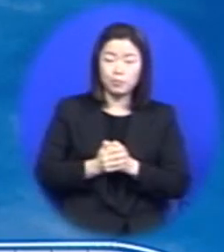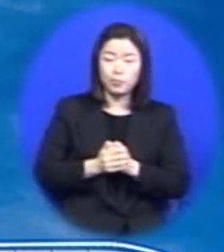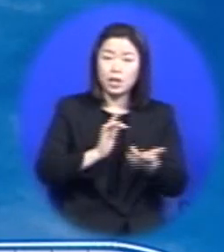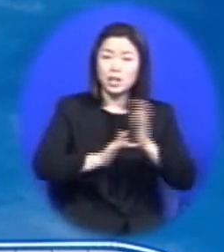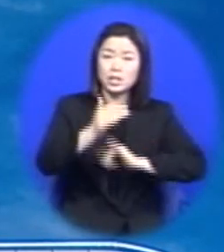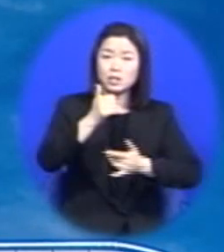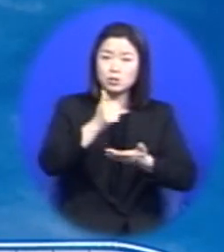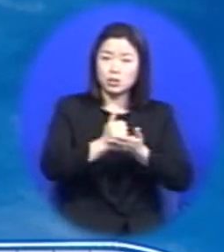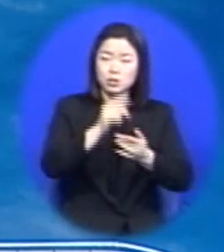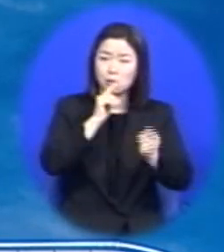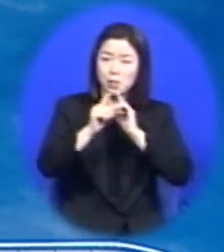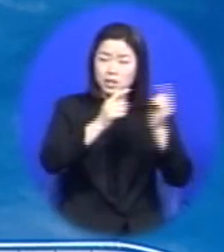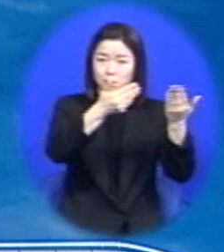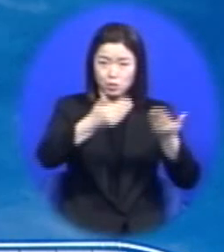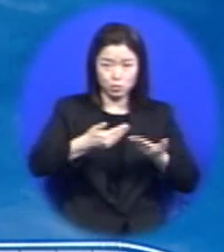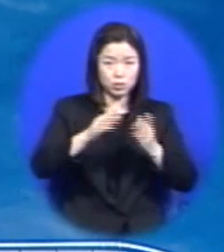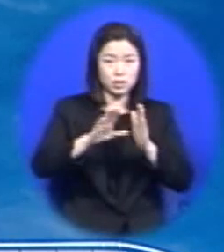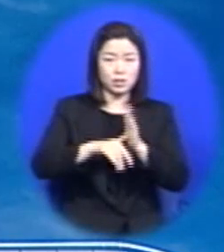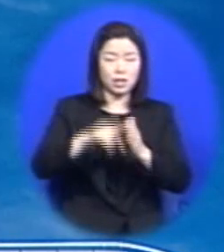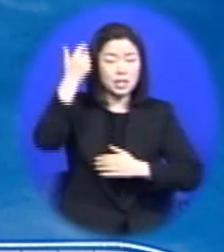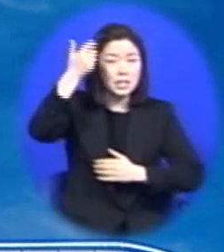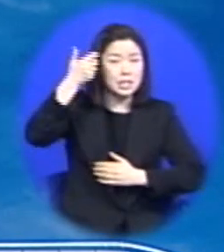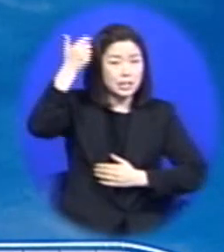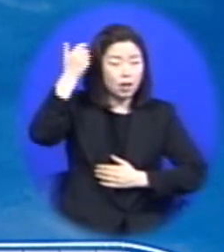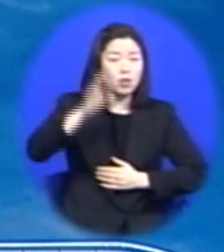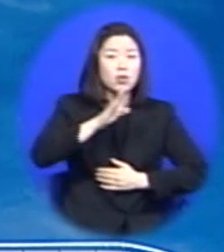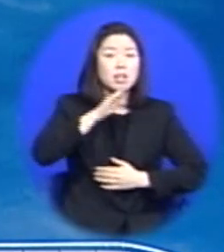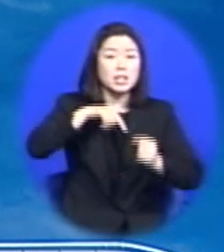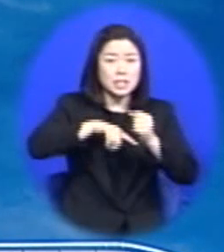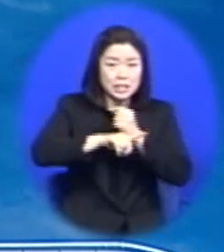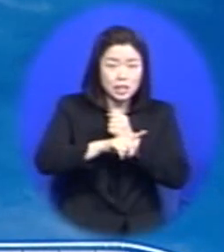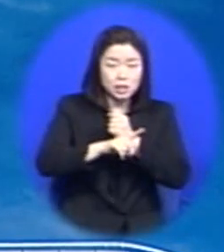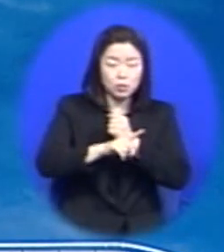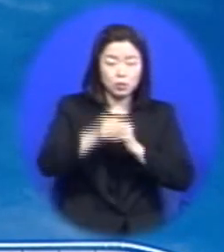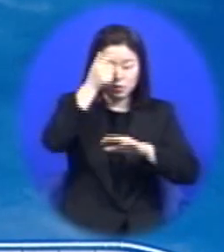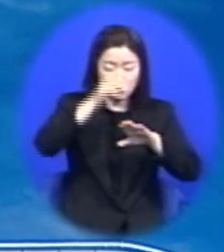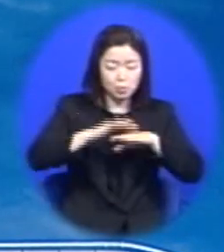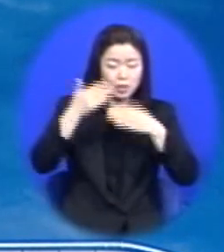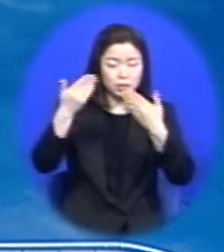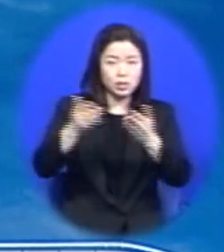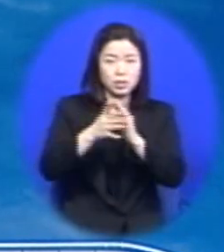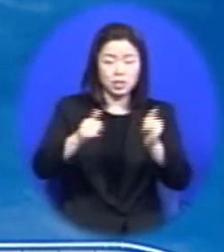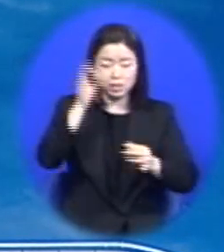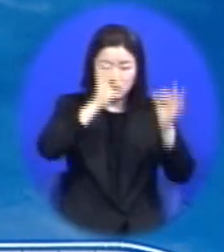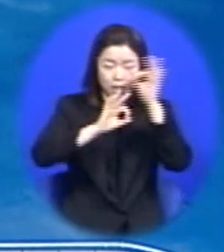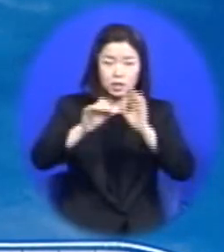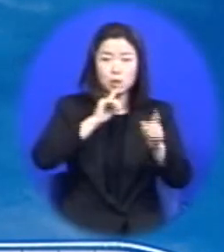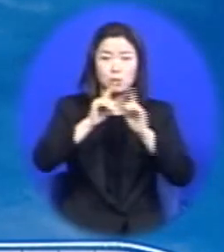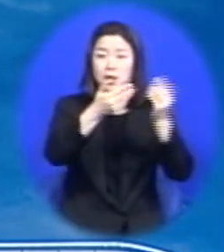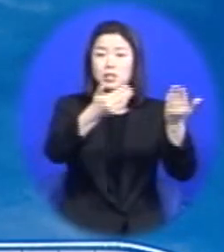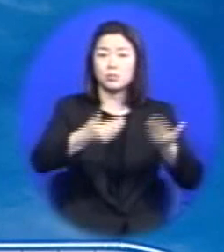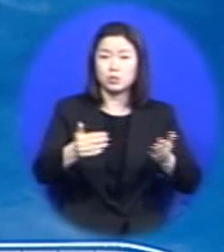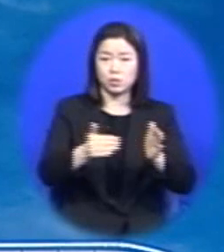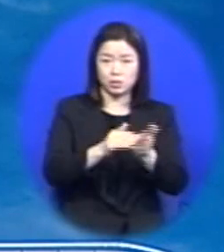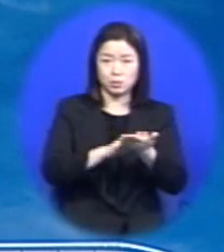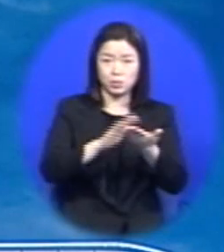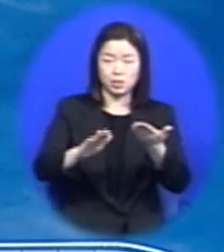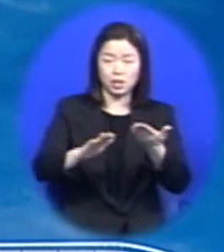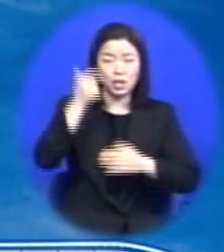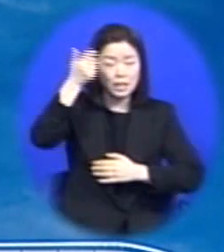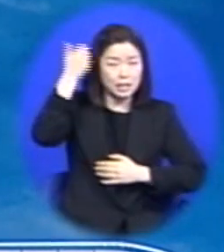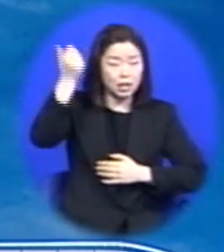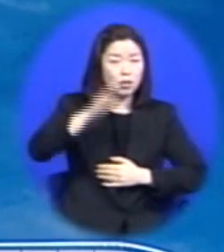예수님께서 말씀하시기를 영과 진리로 예배하는 자를 찾으신다고 그랬습니다. 그런데 이 영과 진리로 예배한다는